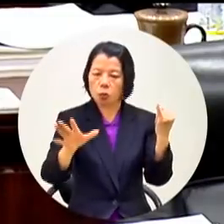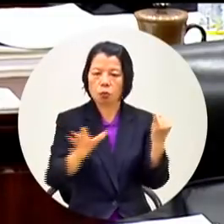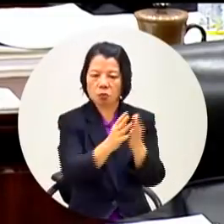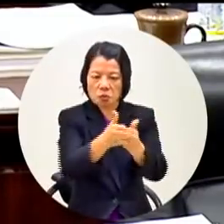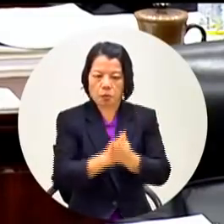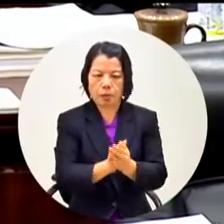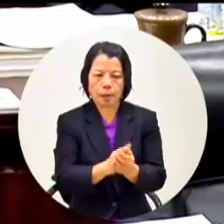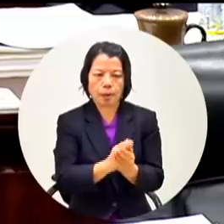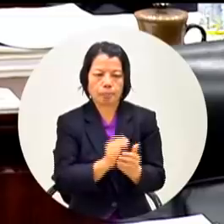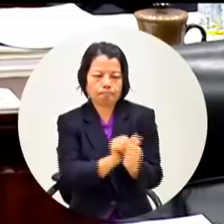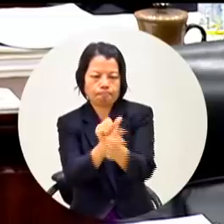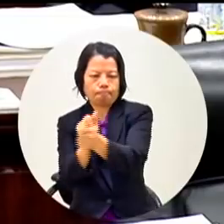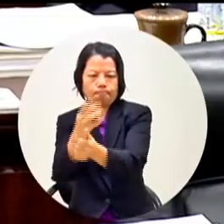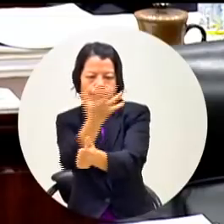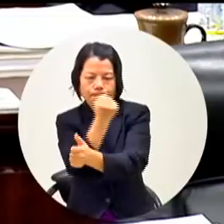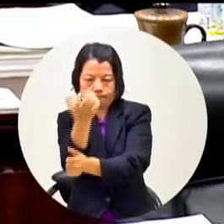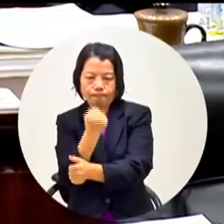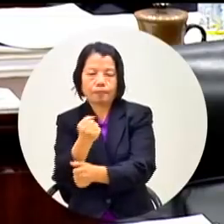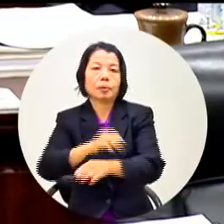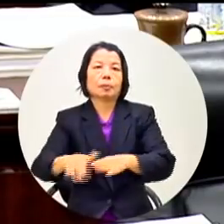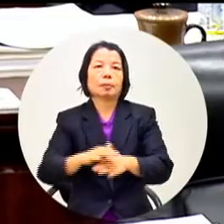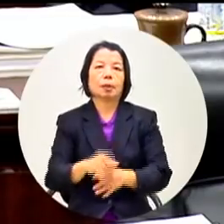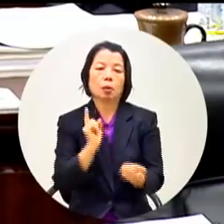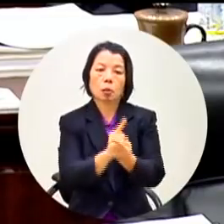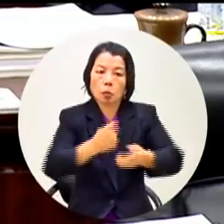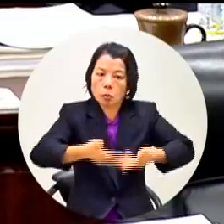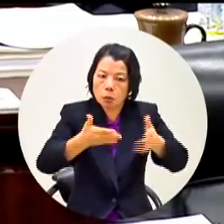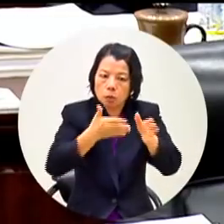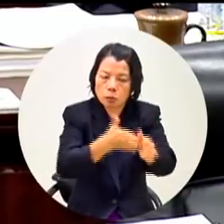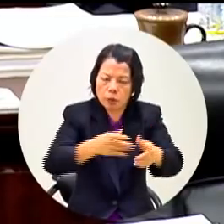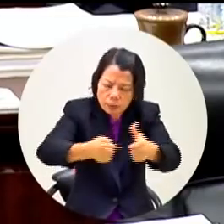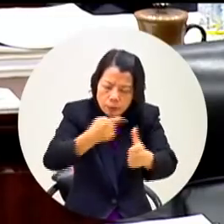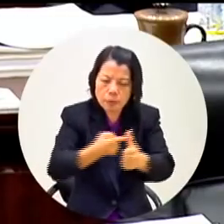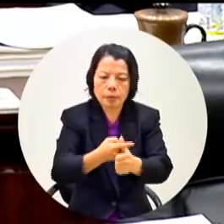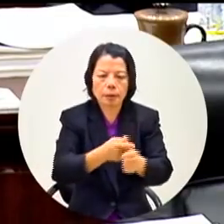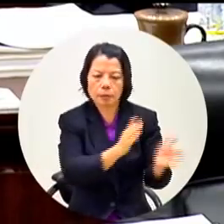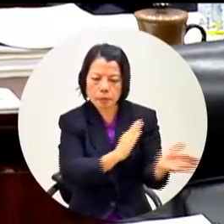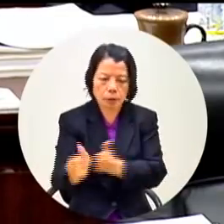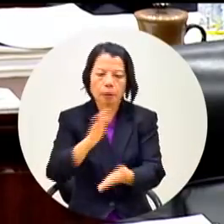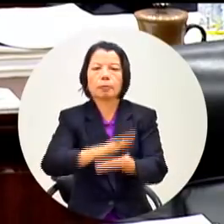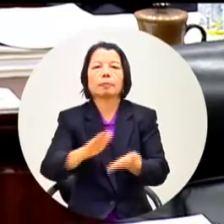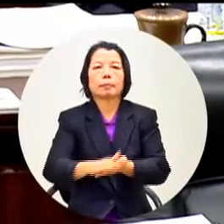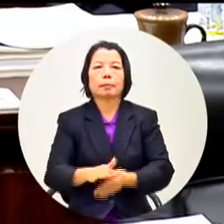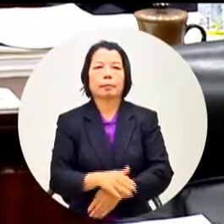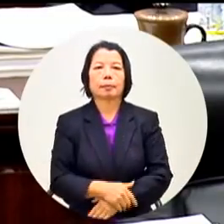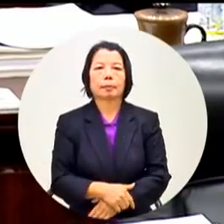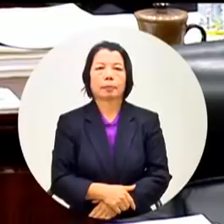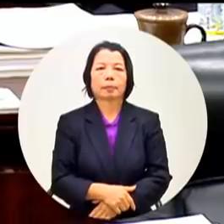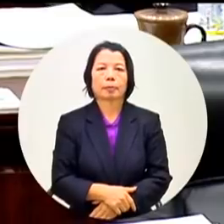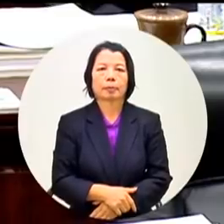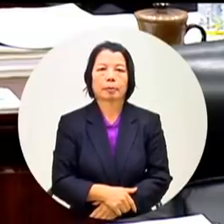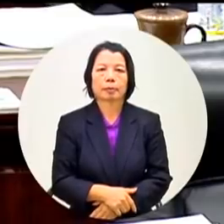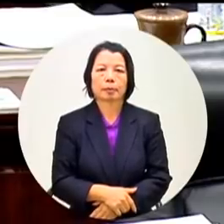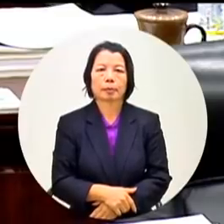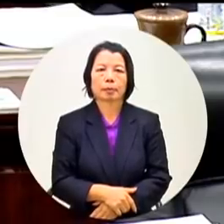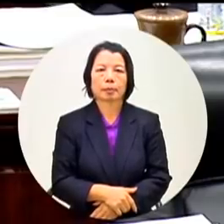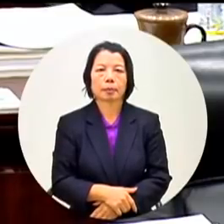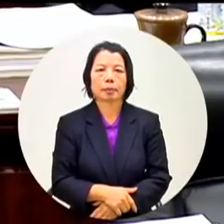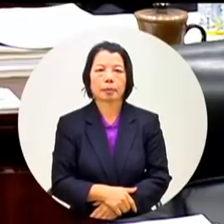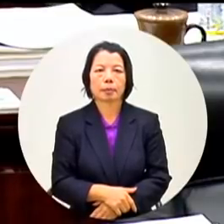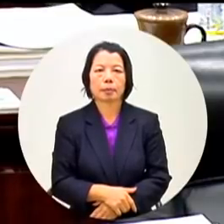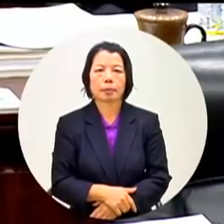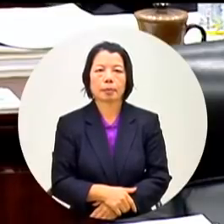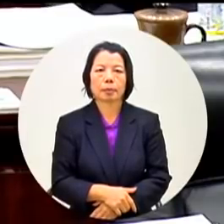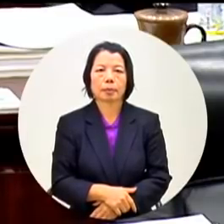是轻轨，赶快先把它处理好，先搞定轻轨，再来谈征服宇宙吧。我讲有一个很务实的问